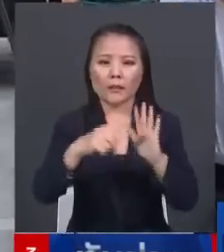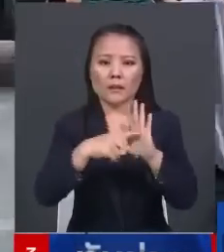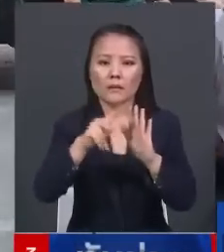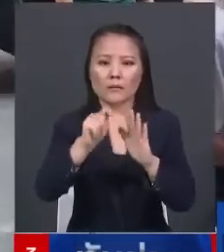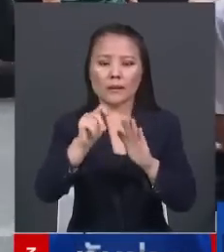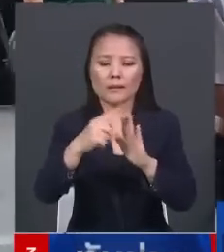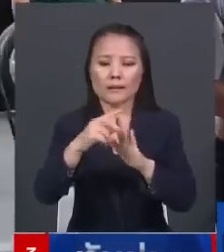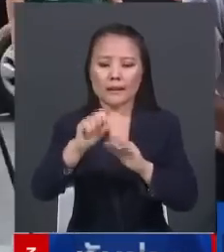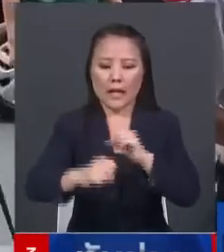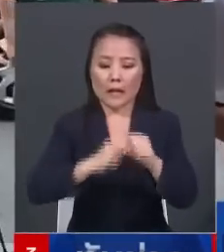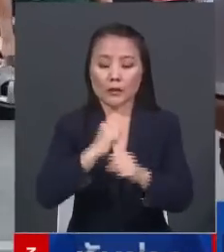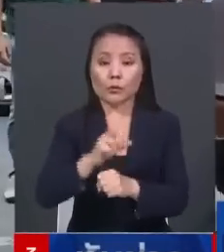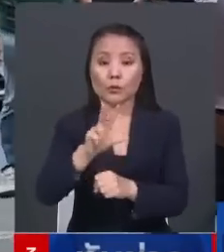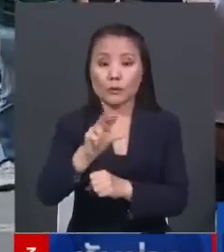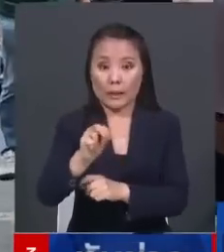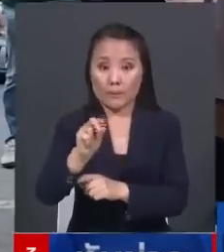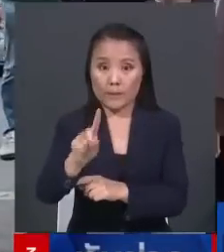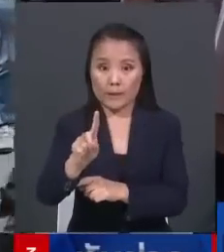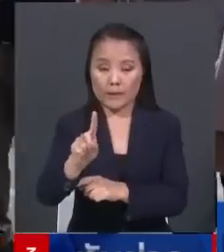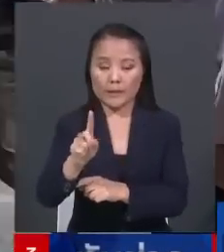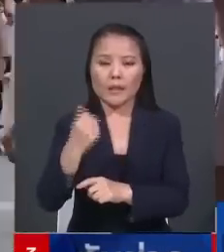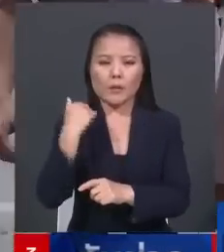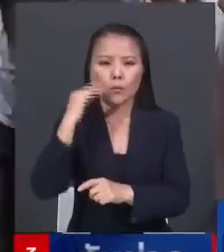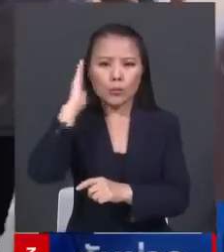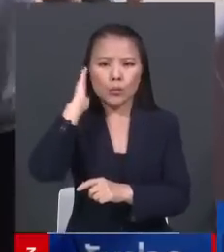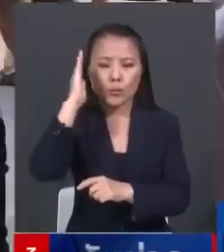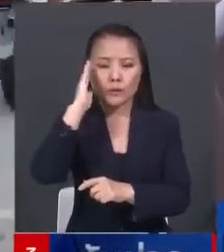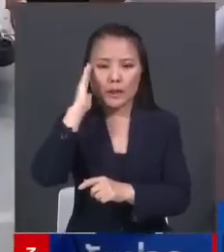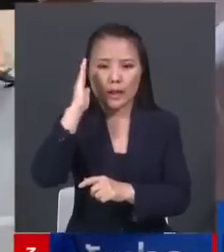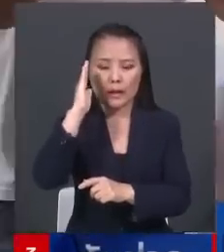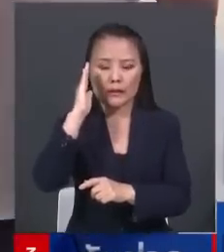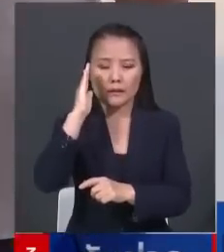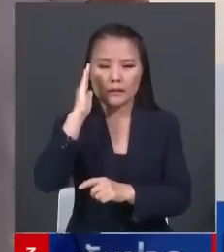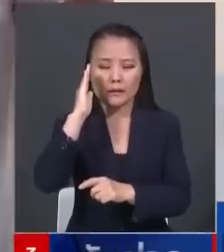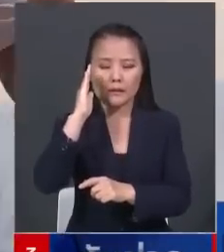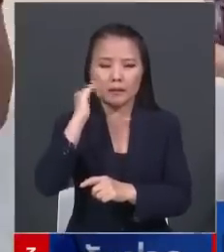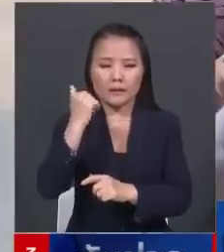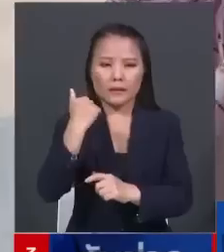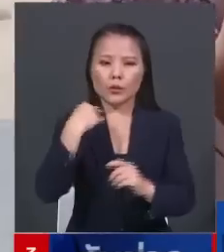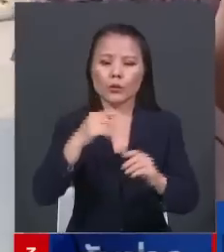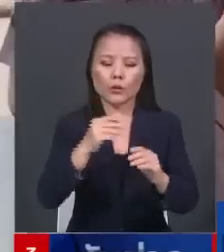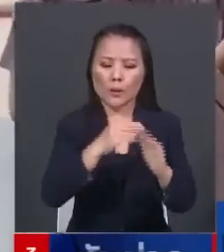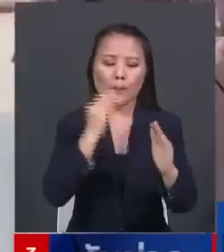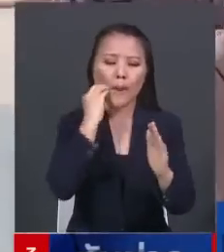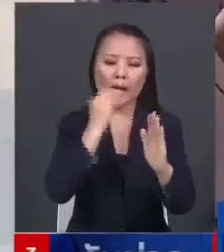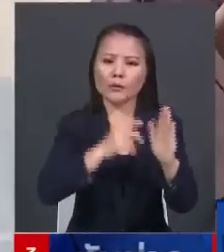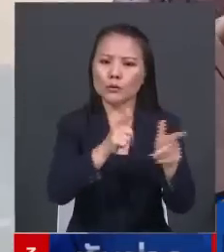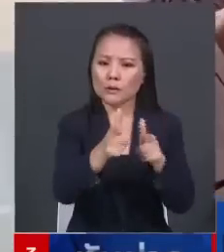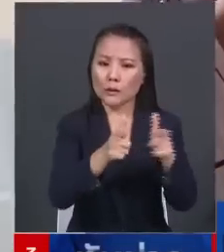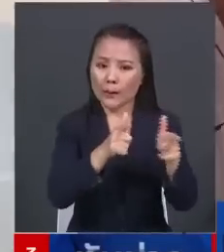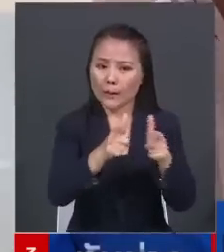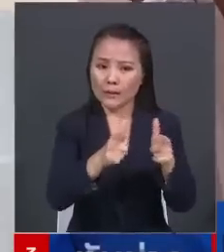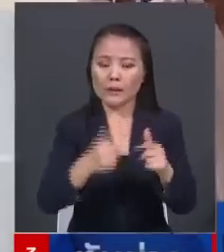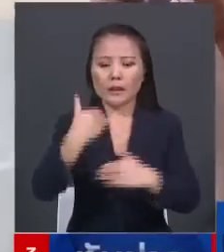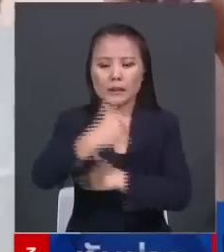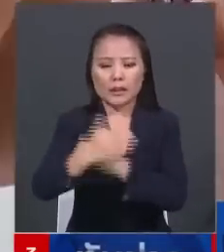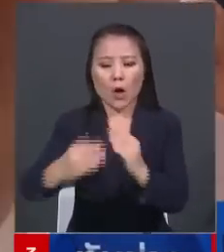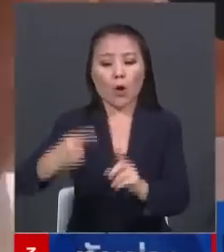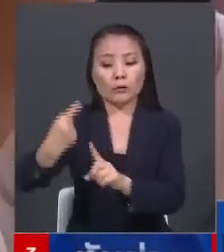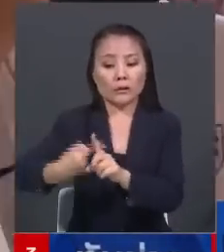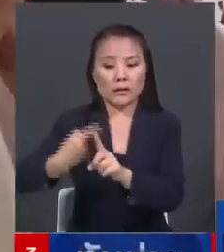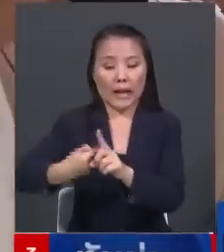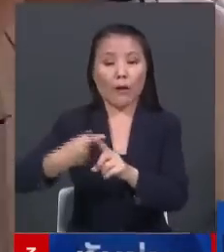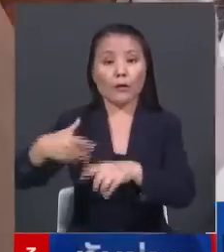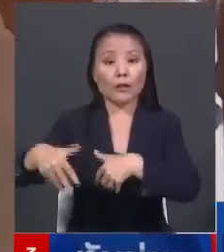าในเป้อายุ31ปีค่ะเป็นชาวอำเภอท่าลี่จังหวัดเลยนะสามารถจับกุมได้ที่ห้องเช่าแห่งหนึ่งในชุมช